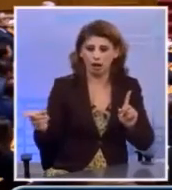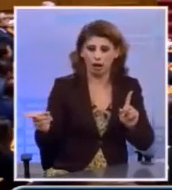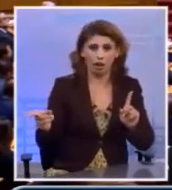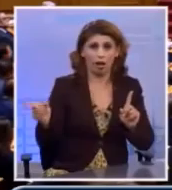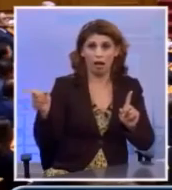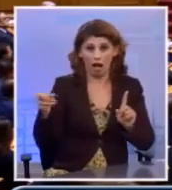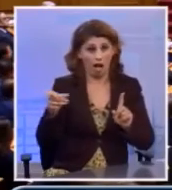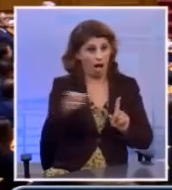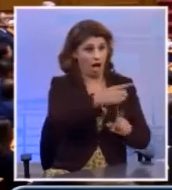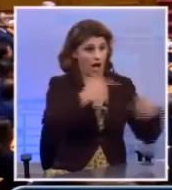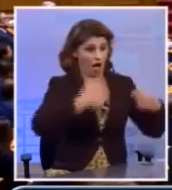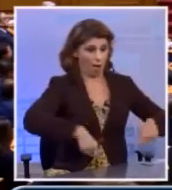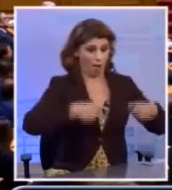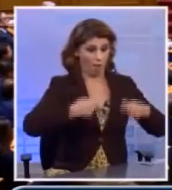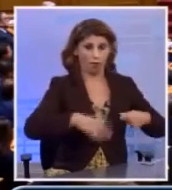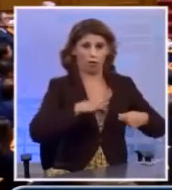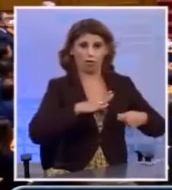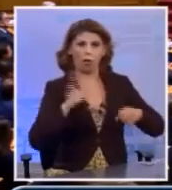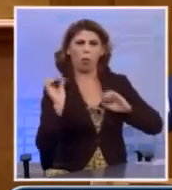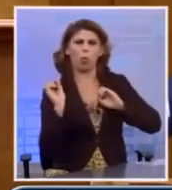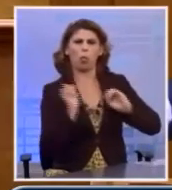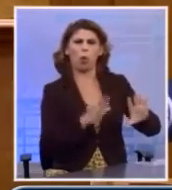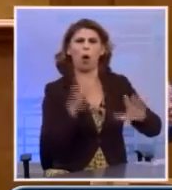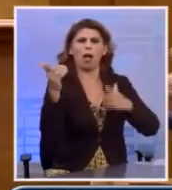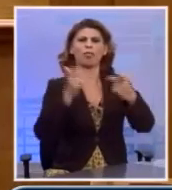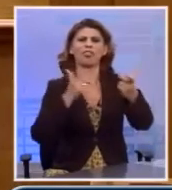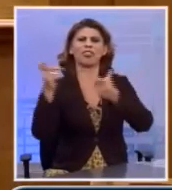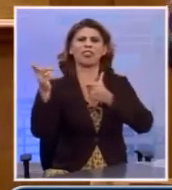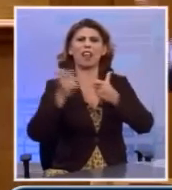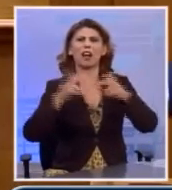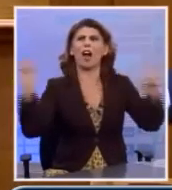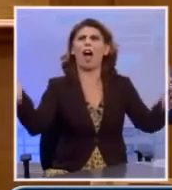δίνατε δωρεάν τις συχνότητες, ενώ εμείς τους